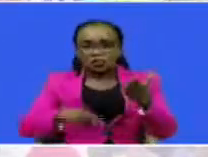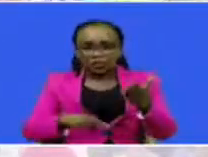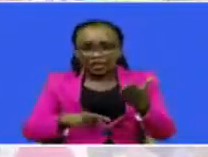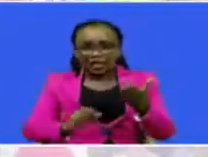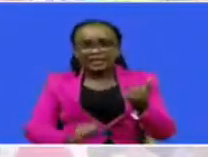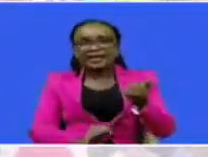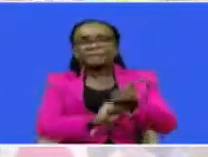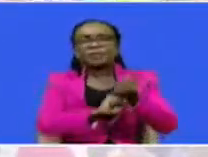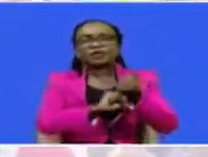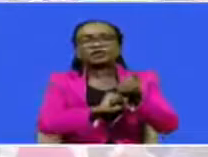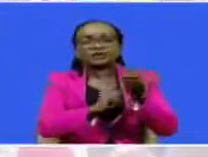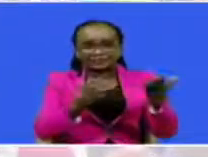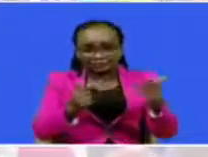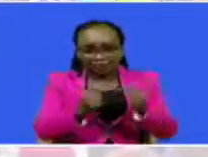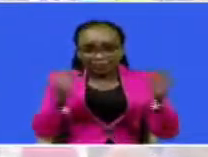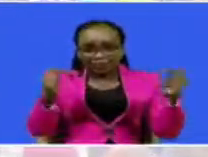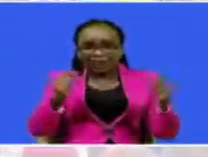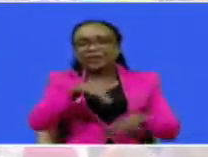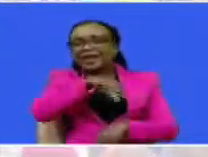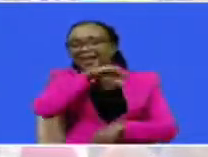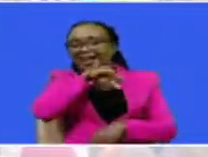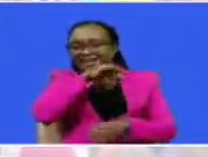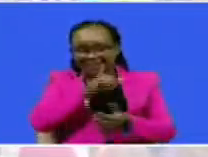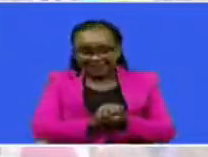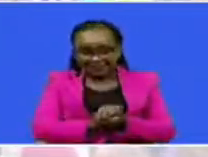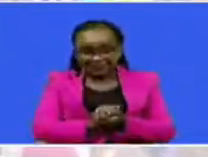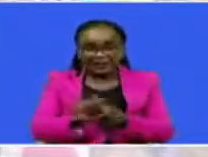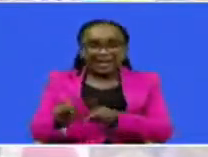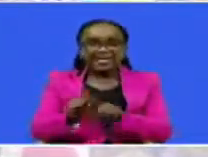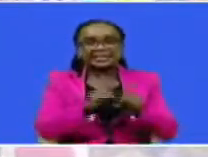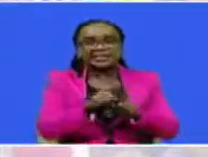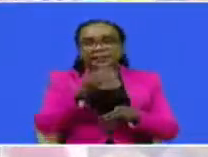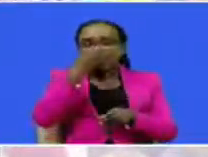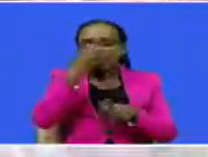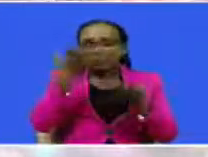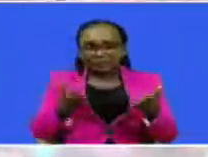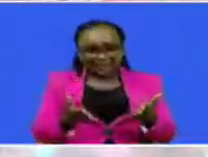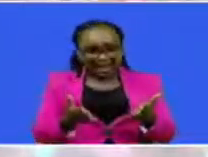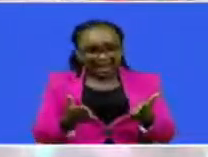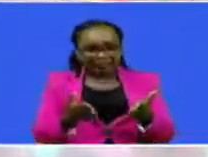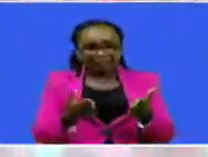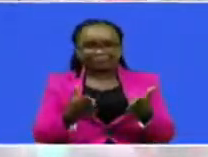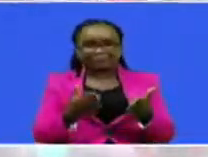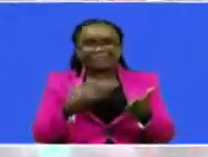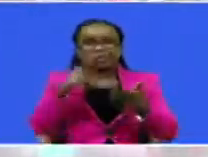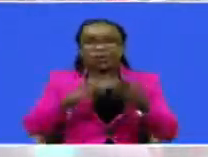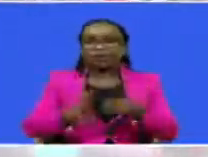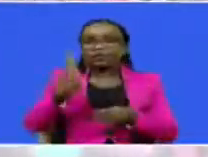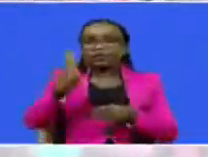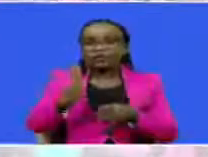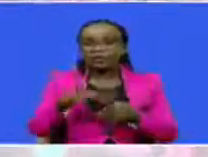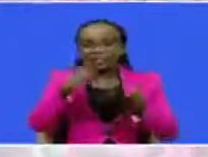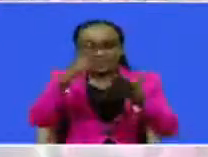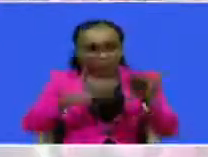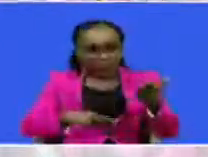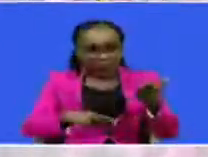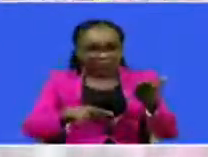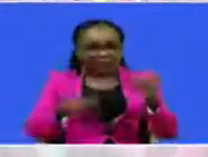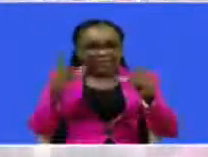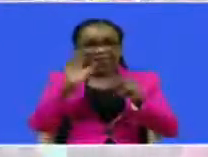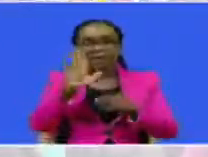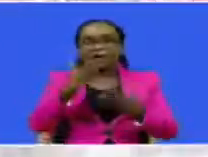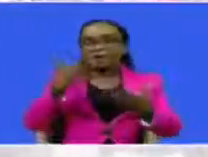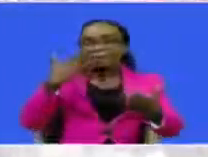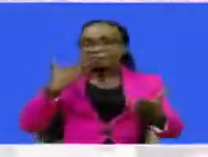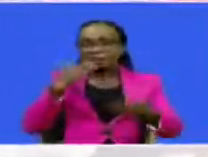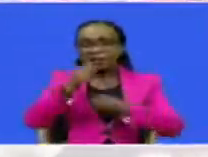kumpigia debe mpinzani wake mkuu Raila Odinga. Ruto akionekana kumdhihaki Kenyatta kwa kutupilia mbali kauli yake ya